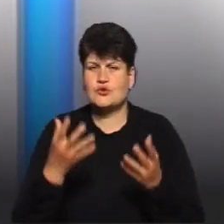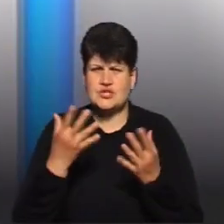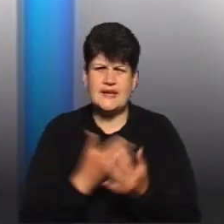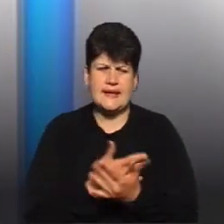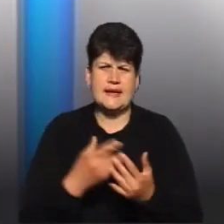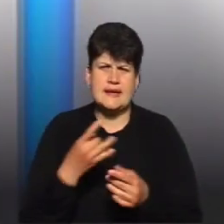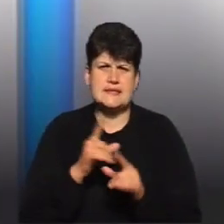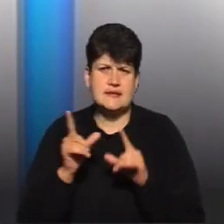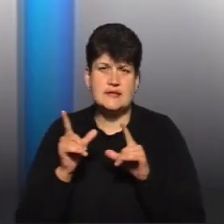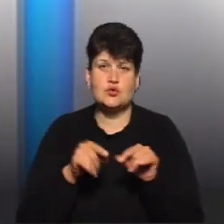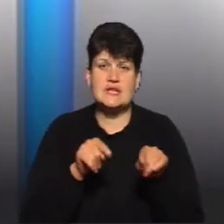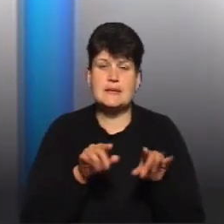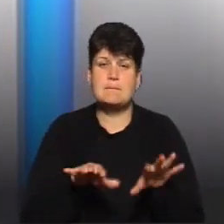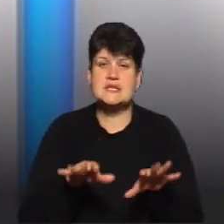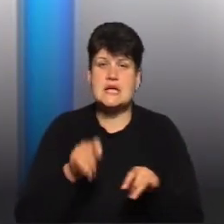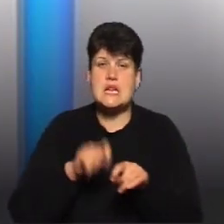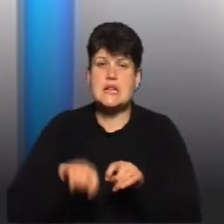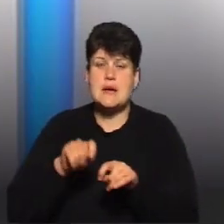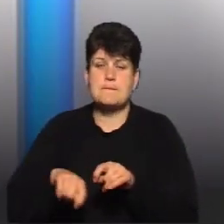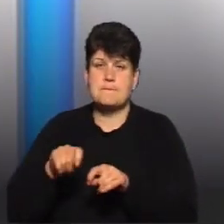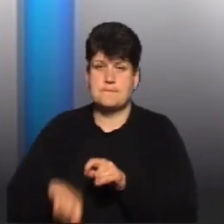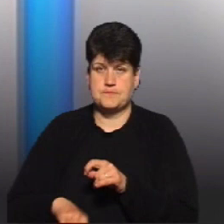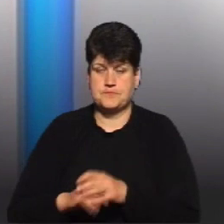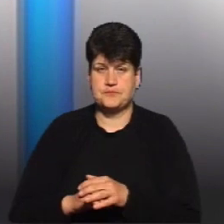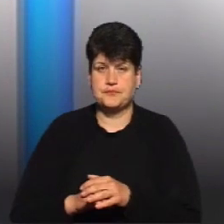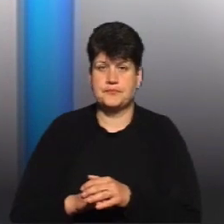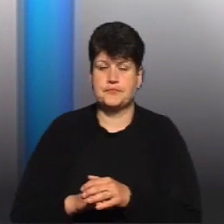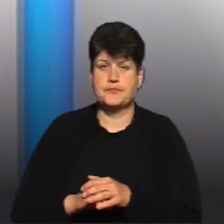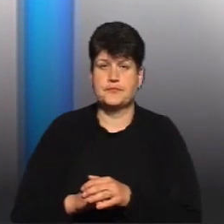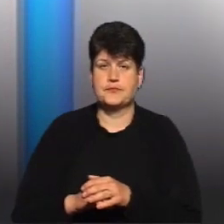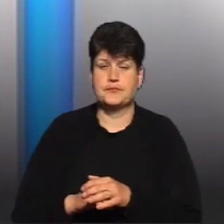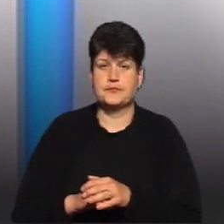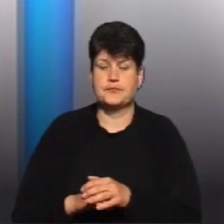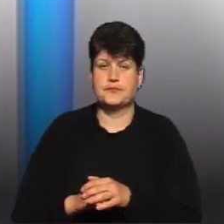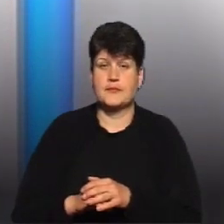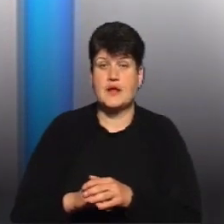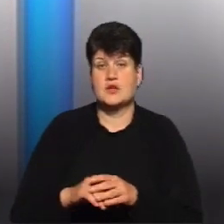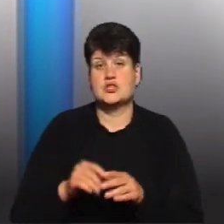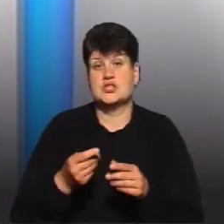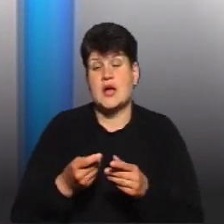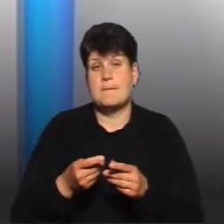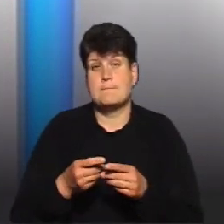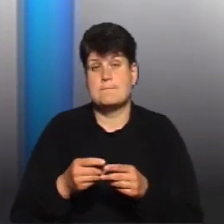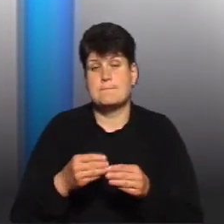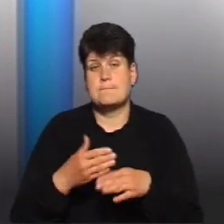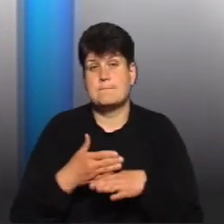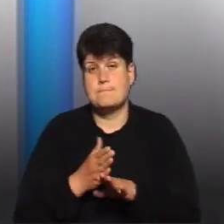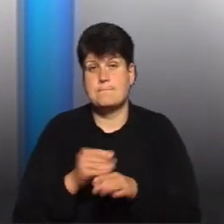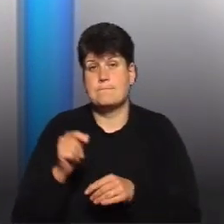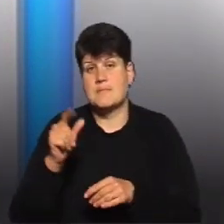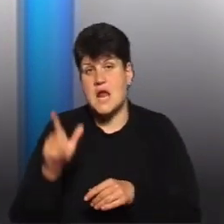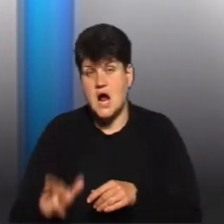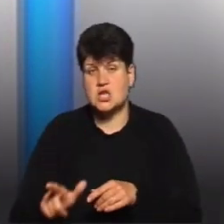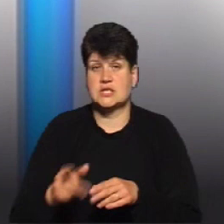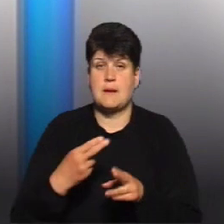на ці місця для контрольних перевірок. Адже чи биті пляшки, чи метал можуть кинути,